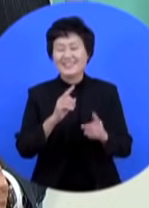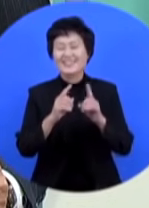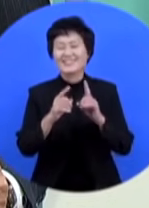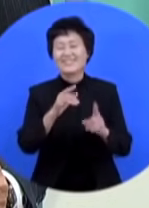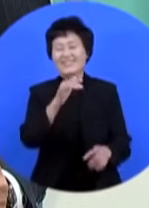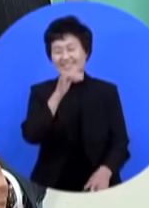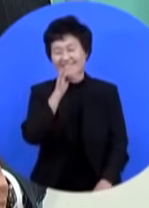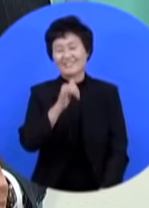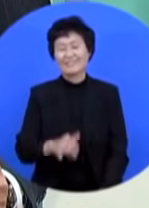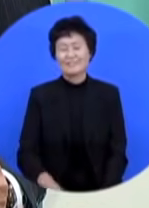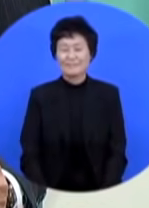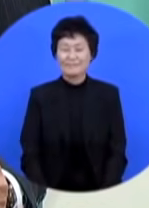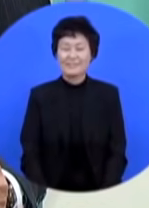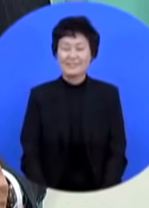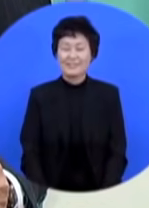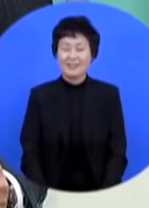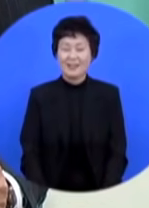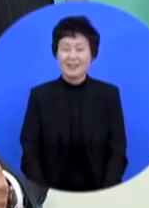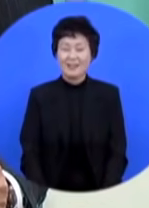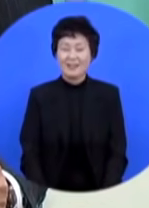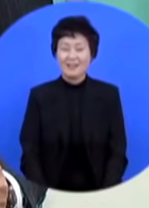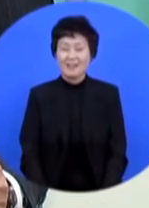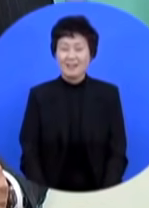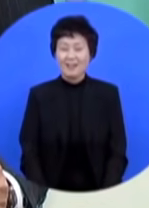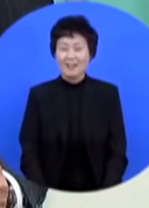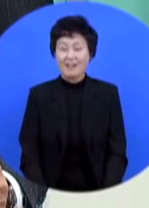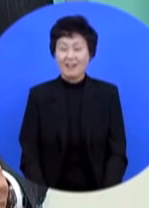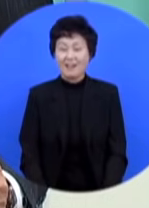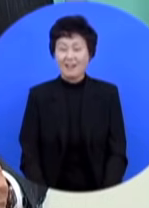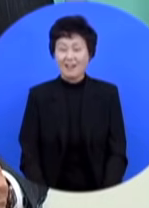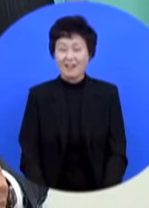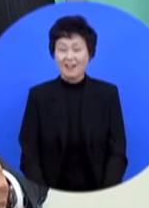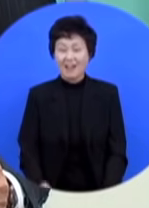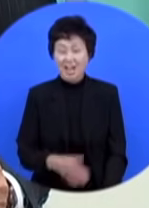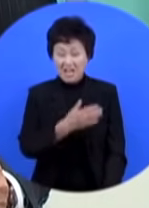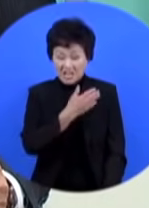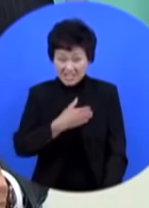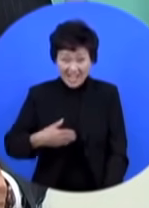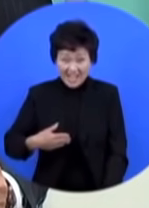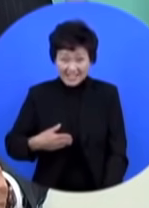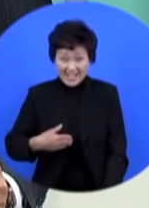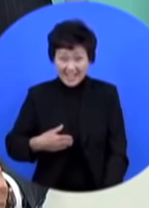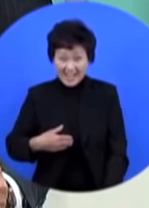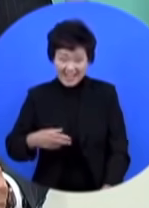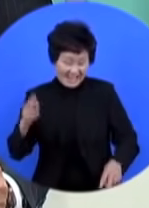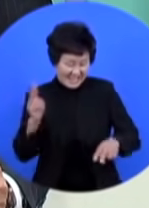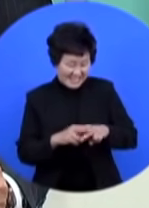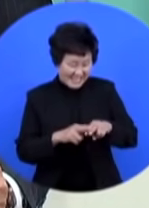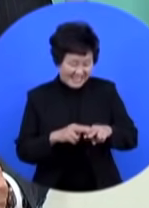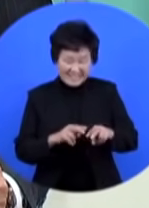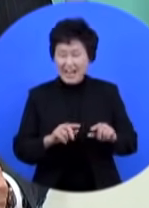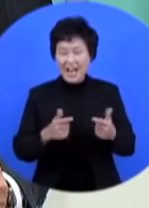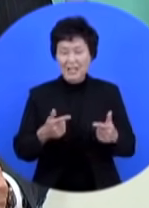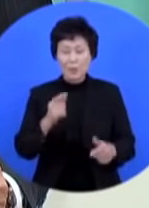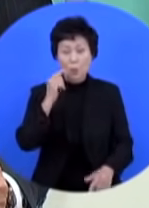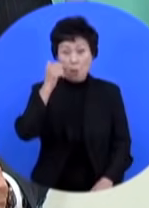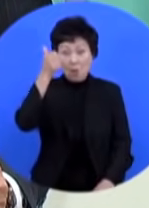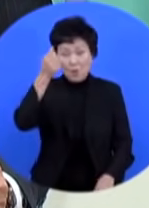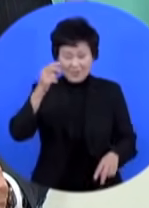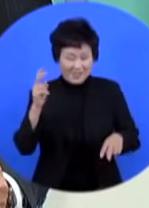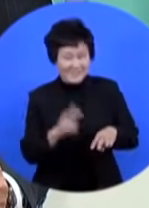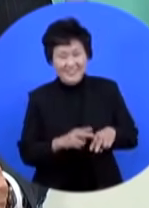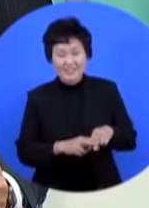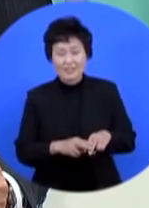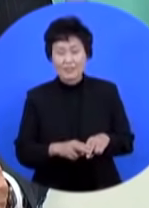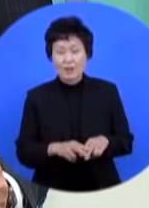세상에 당신 제자를 어? 아니 제자는 목사님을 때린 거지. 아 그렇죠. 그때 당신은 제자였는데 제자가